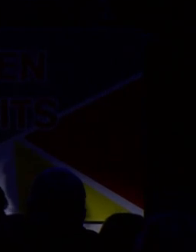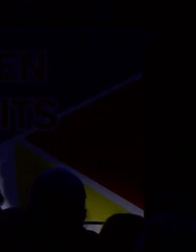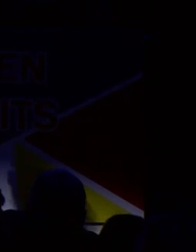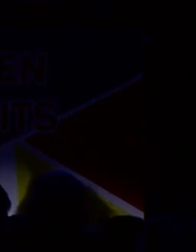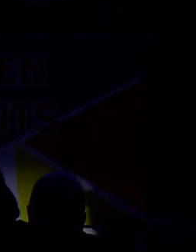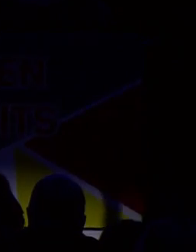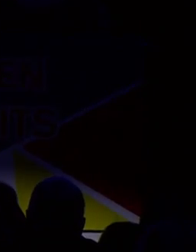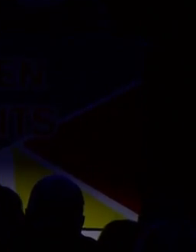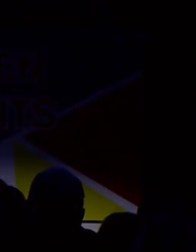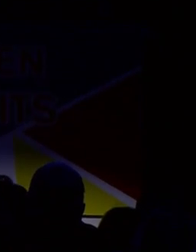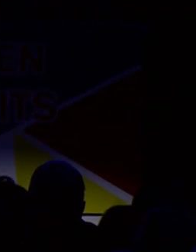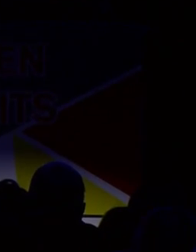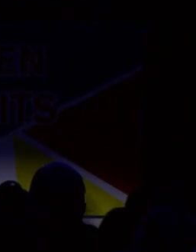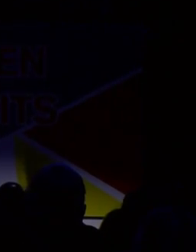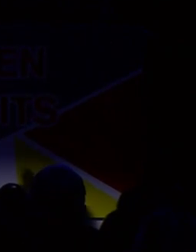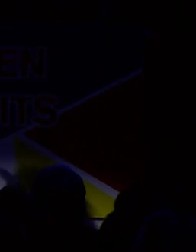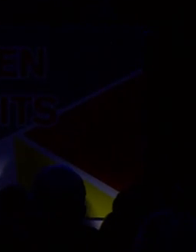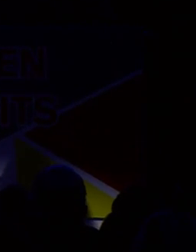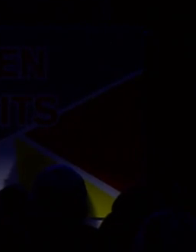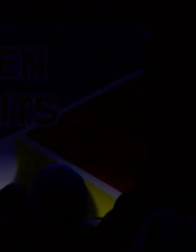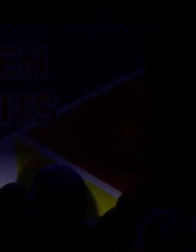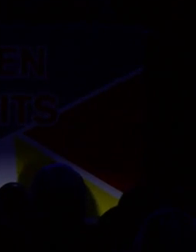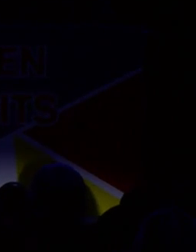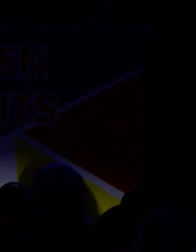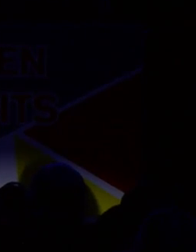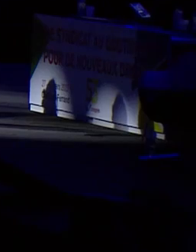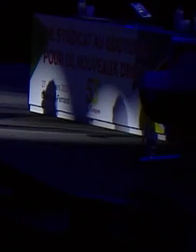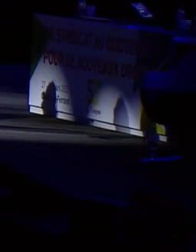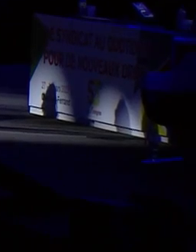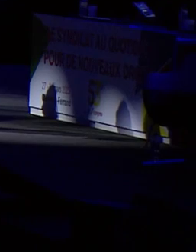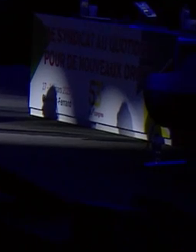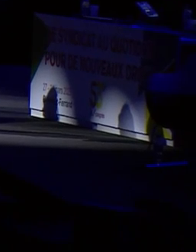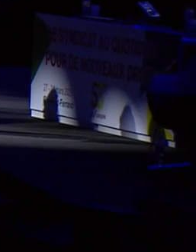trop. Je ne vais pas en rester là.